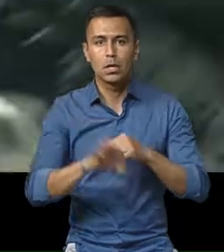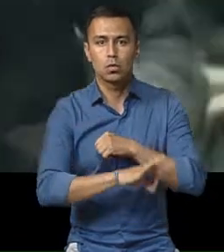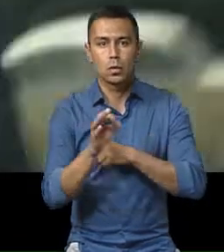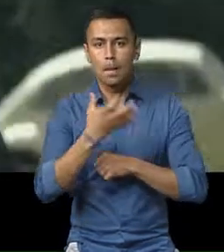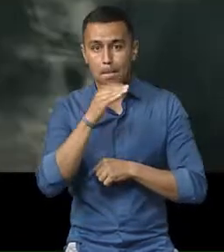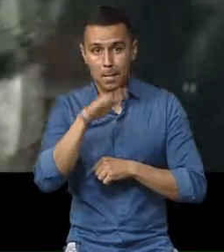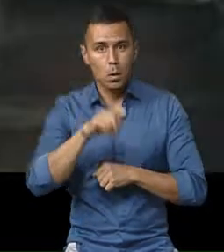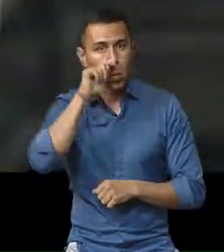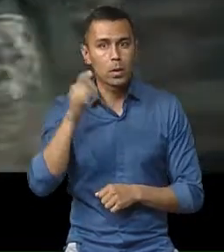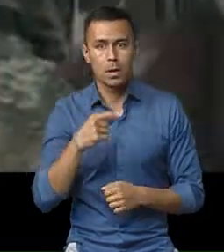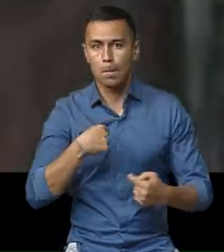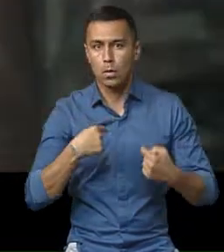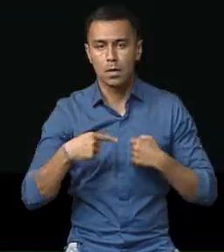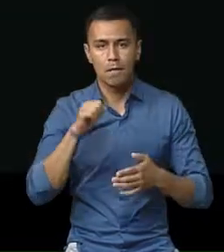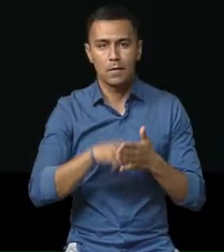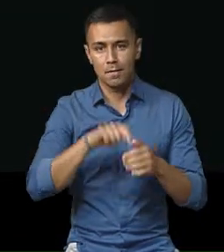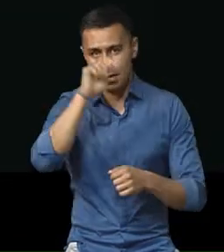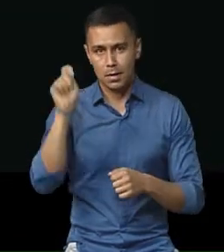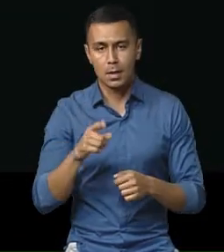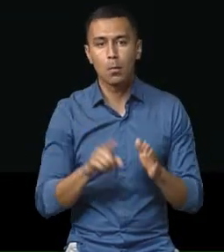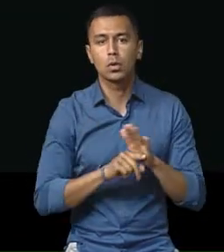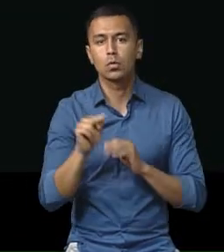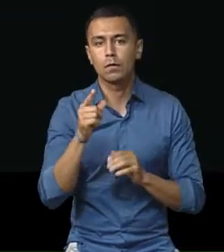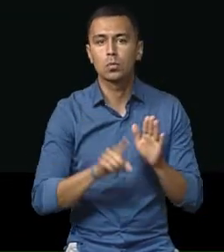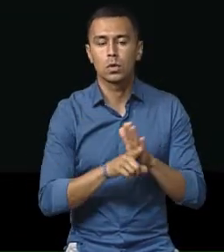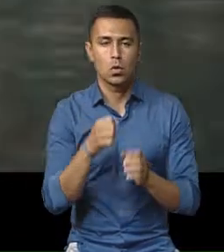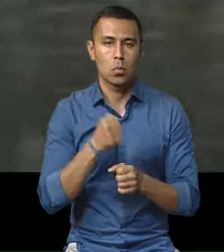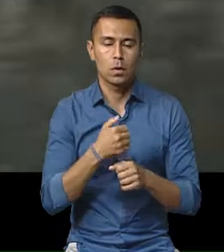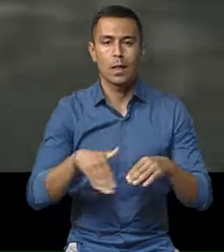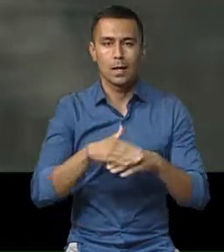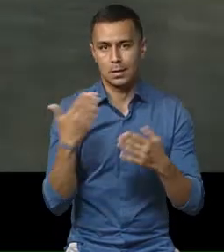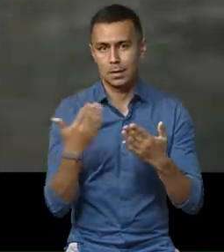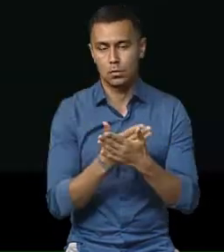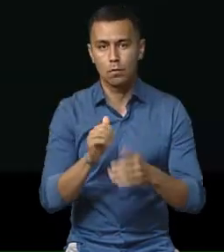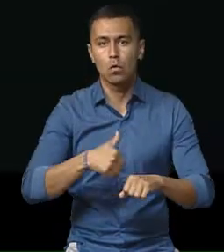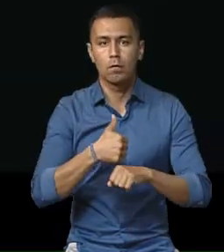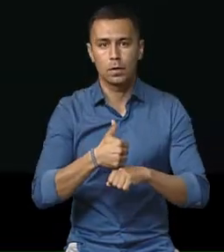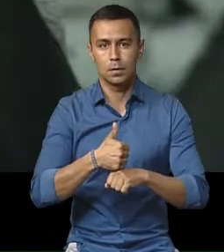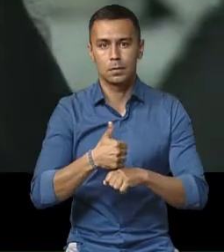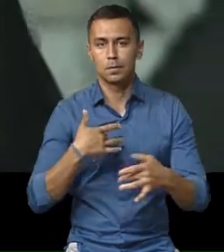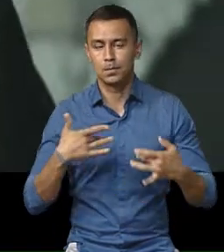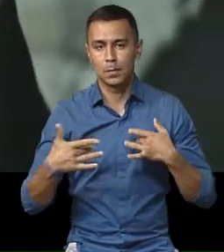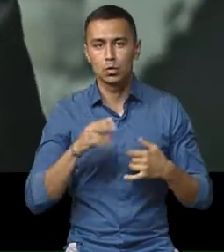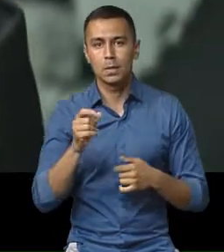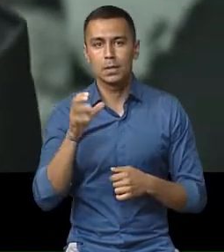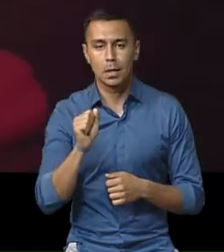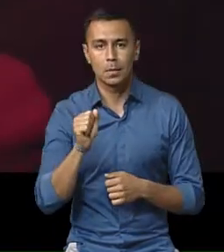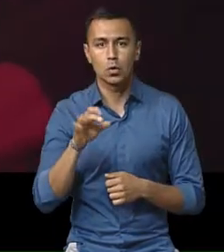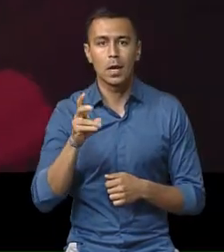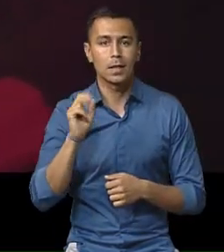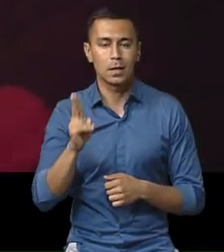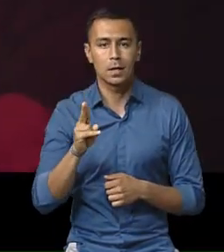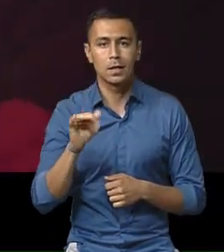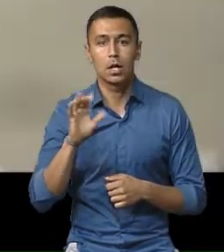Півдня України, які постраждали від нього. На початку червня розпочали роботу над стрічкою. У головних ролях Тетяна Дзюбінська, Георгій Торяник та